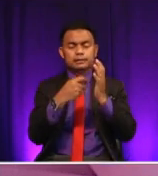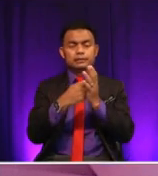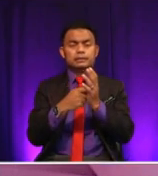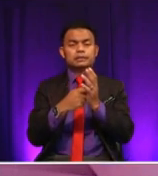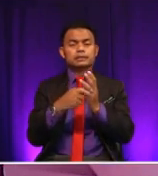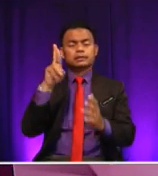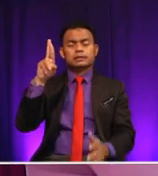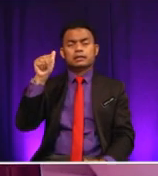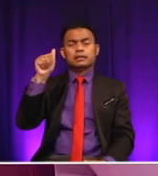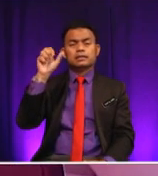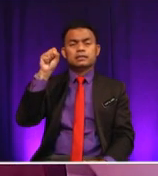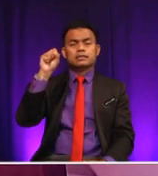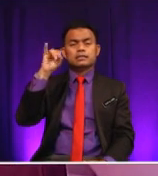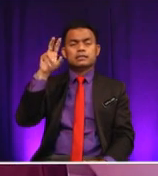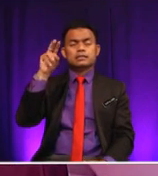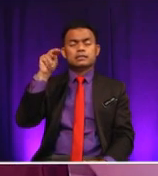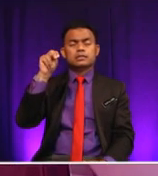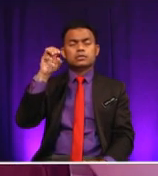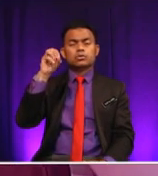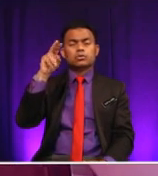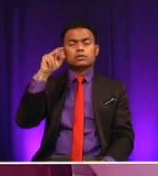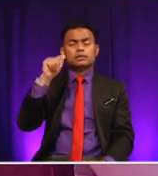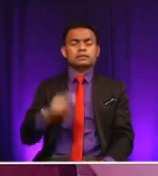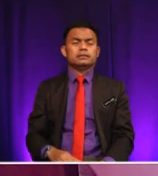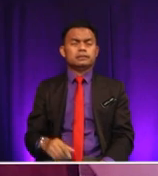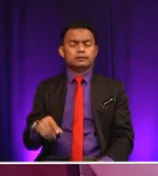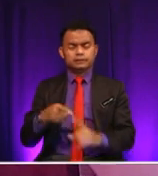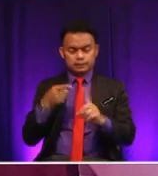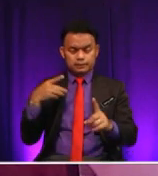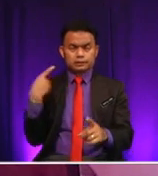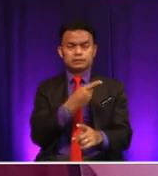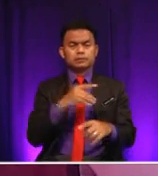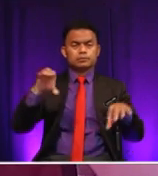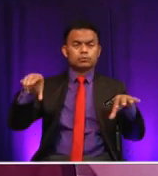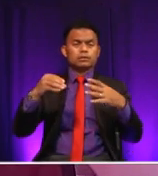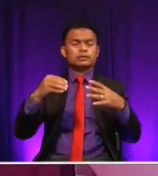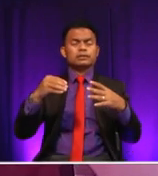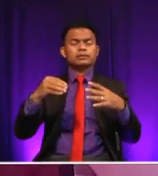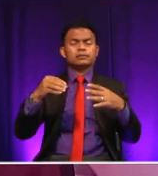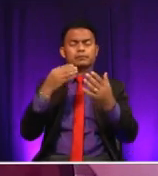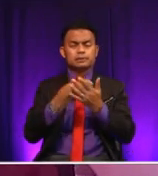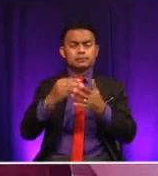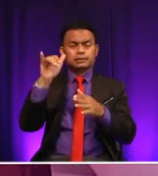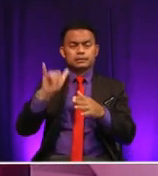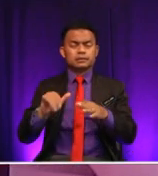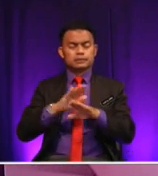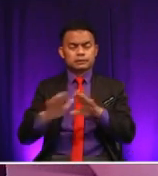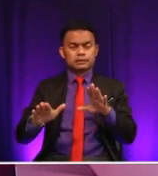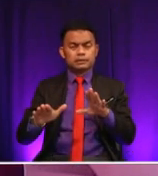rasional daripada kita melakukan benda-benda yang tidak elok oke di situ makanya kita akan keluarkan semua